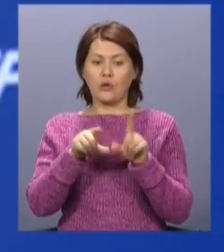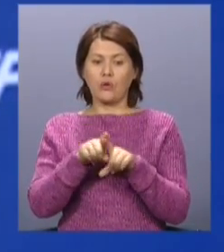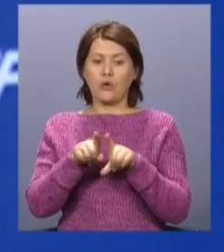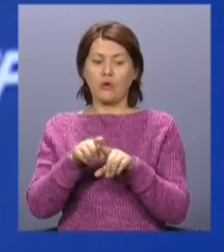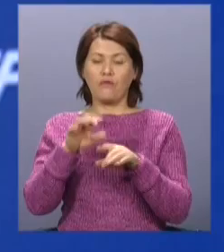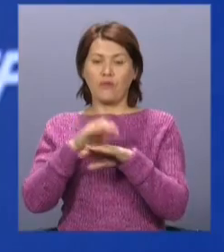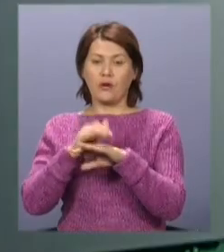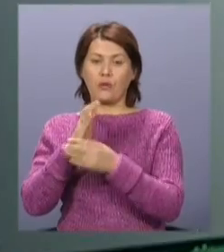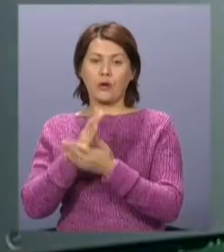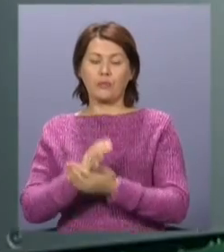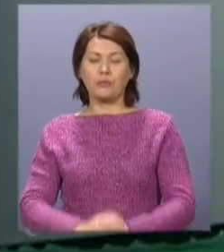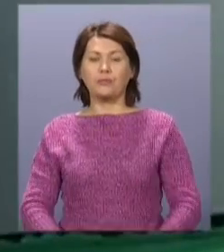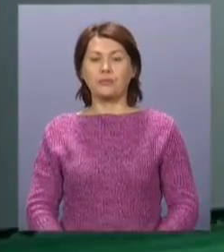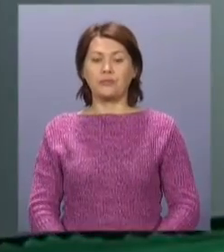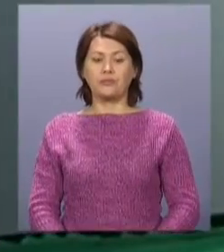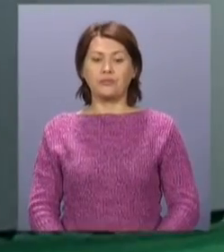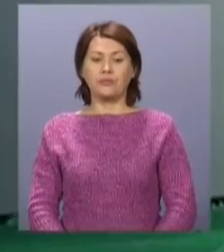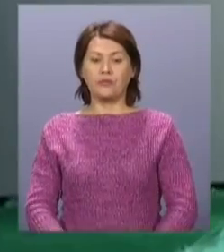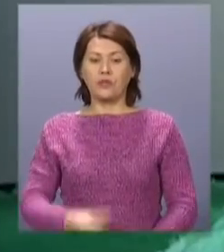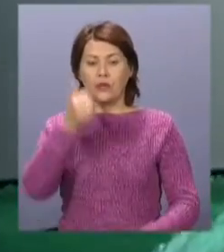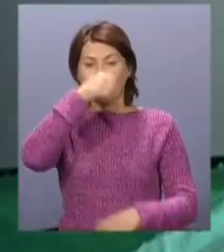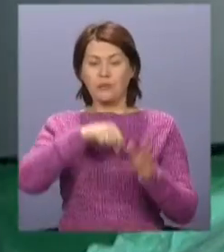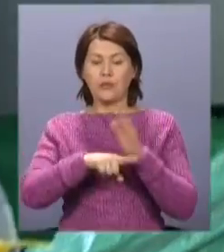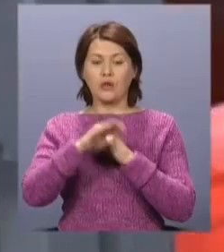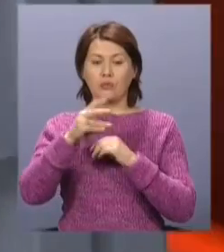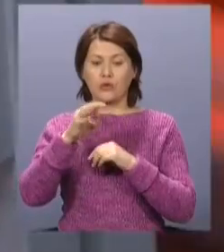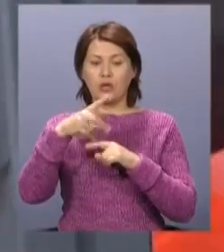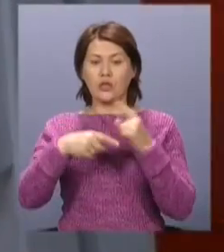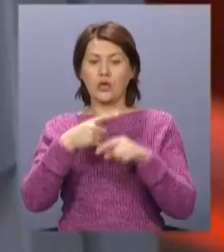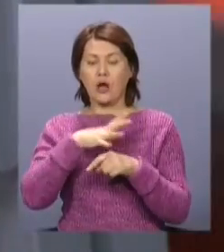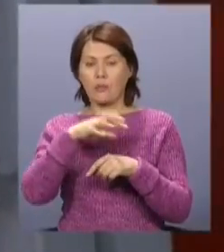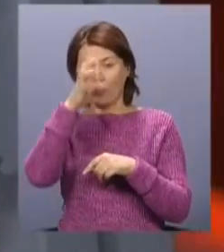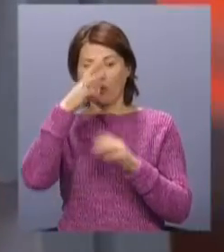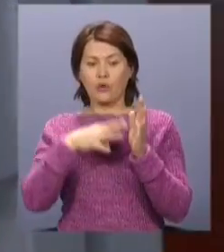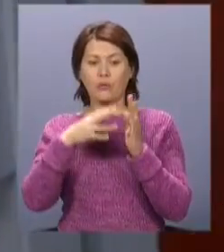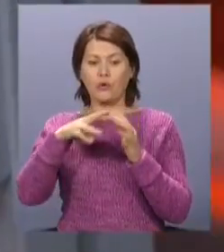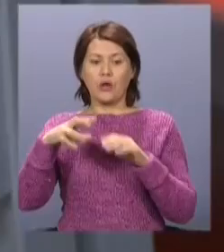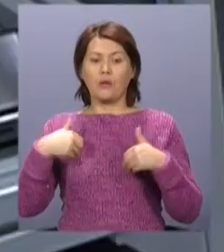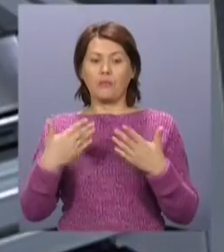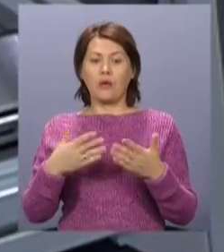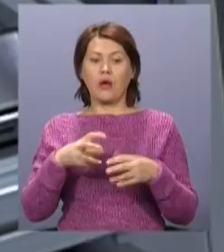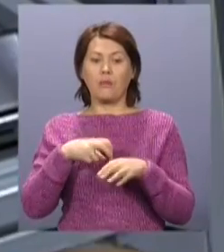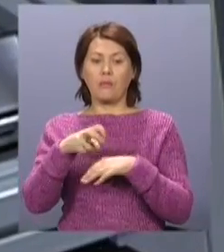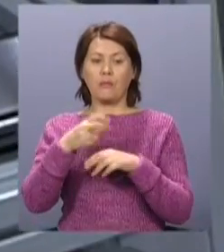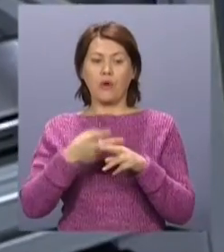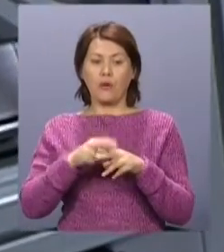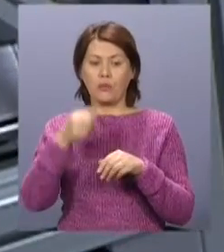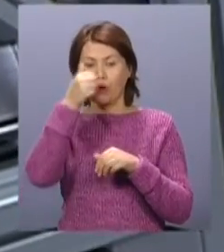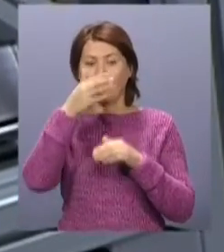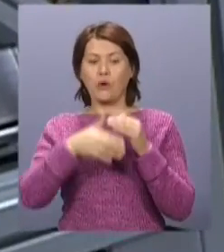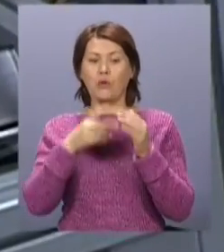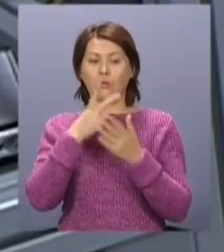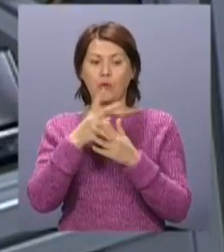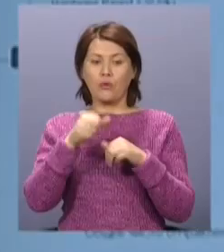жаңағы фактылар бар. Айта кетсек, жыл басынан бері Қазпошта арқылы елімізге 9 миллион сәлемдеме келген. Жыл соңына дейін бұл